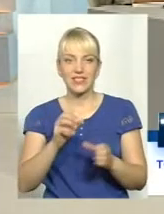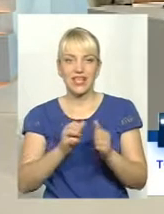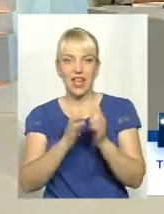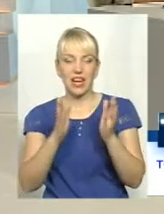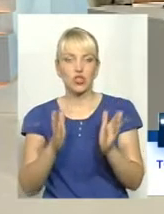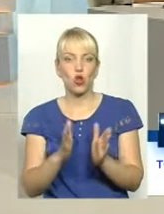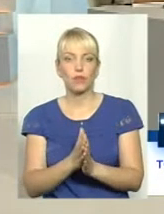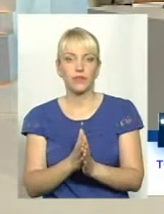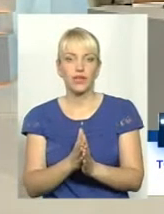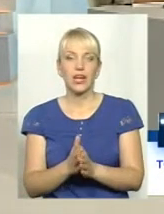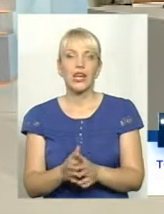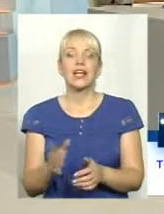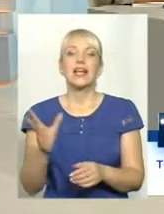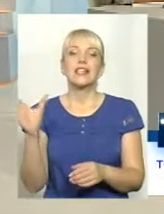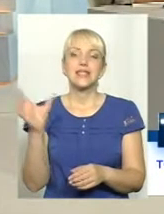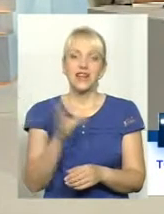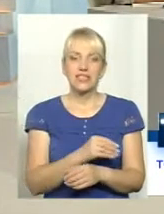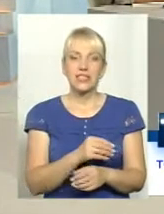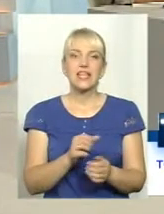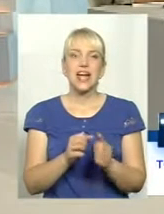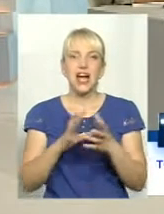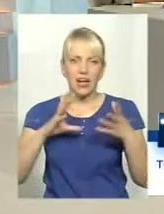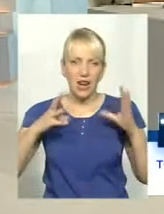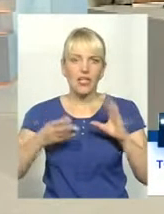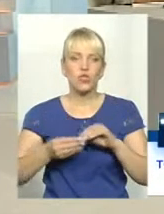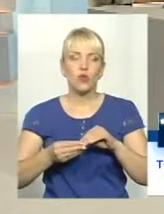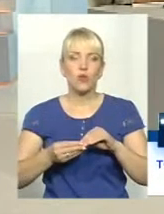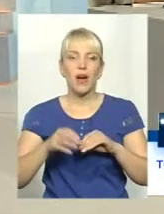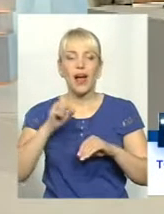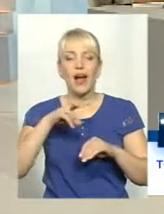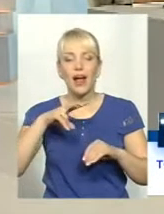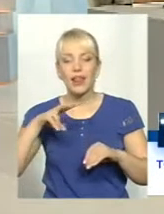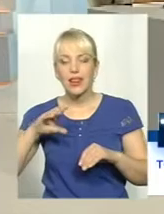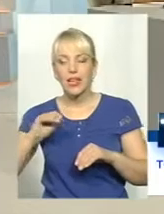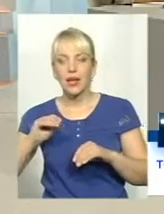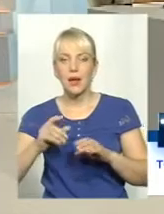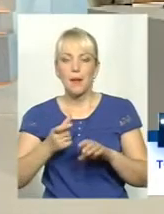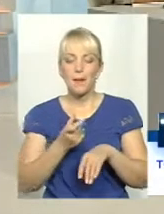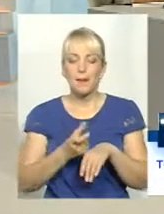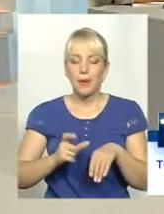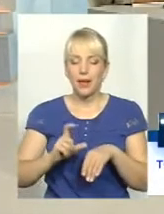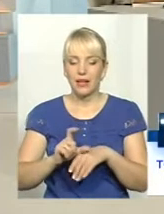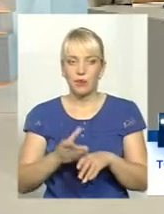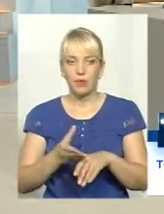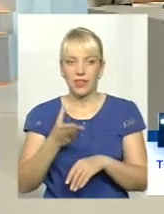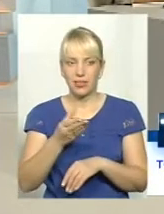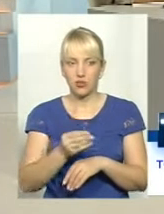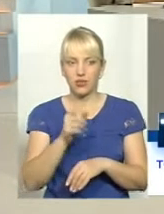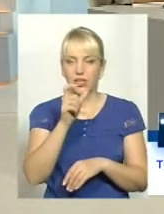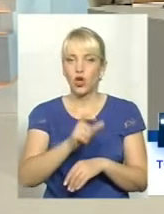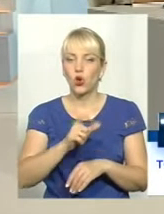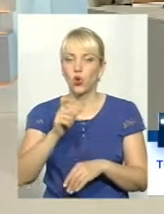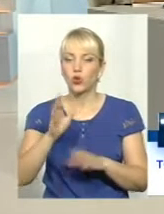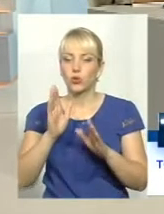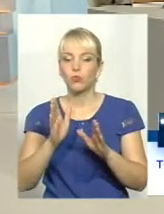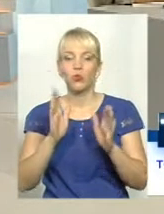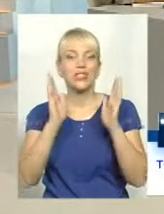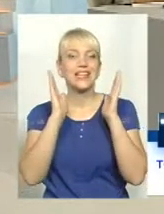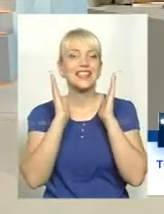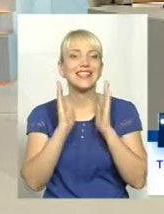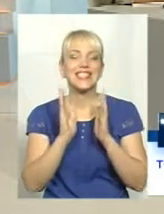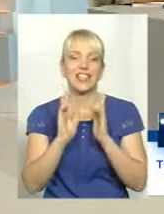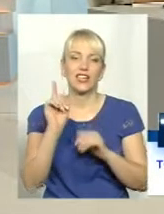спокій, за екологічно чисте повітря, за хороший, якісний, екологічно чистий продукт?